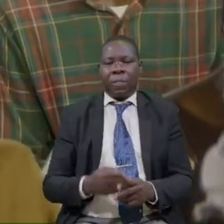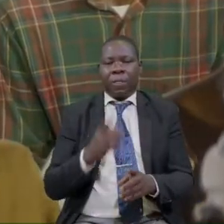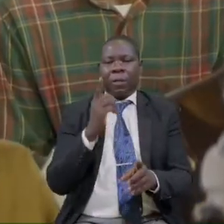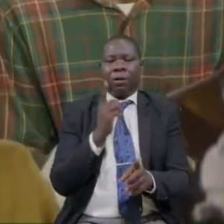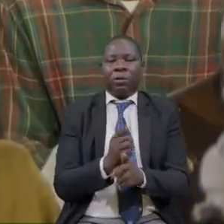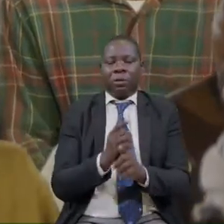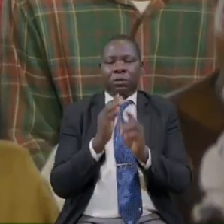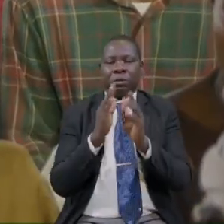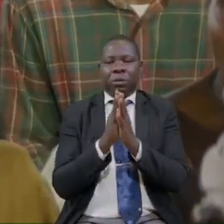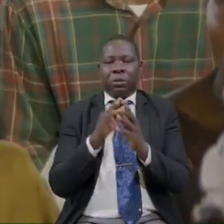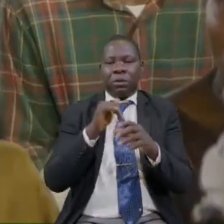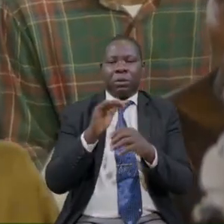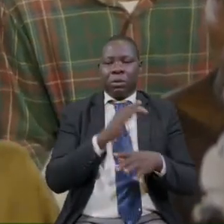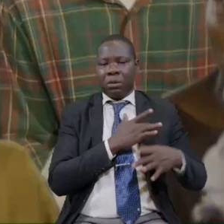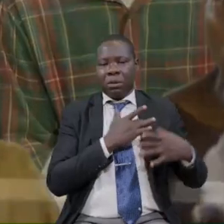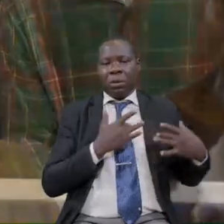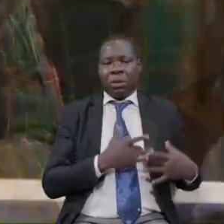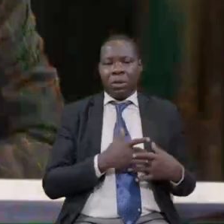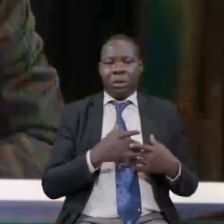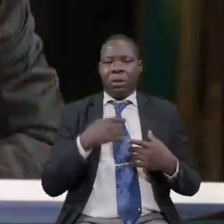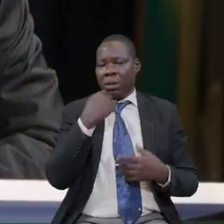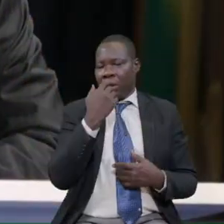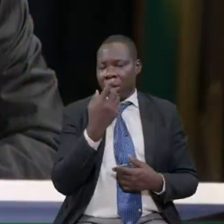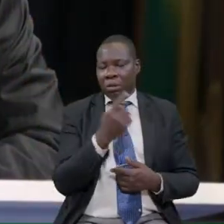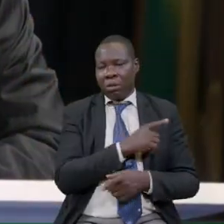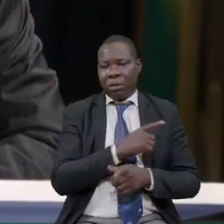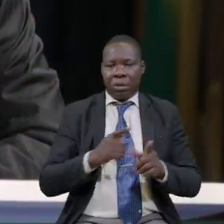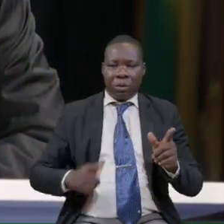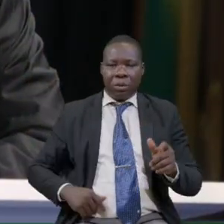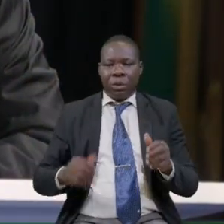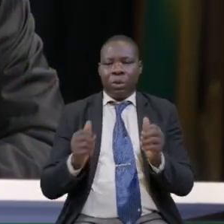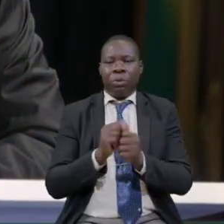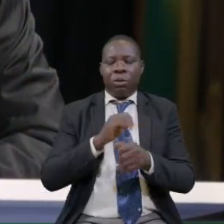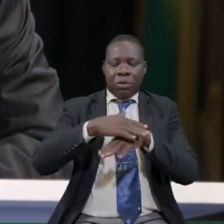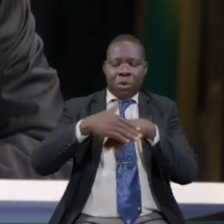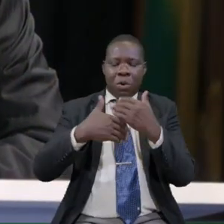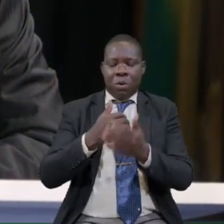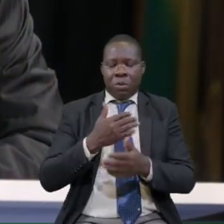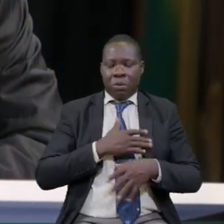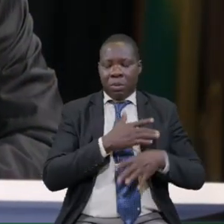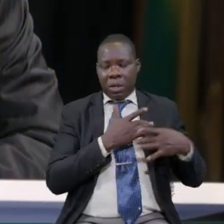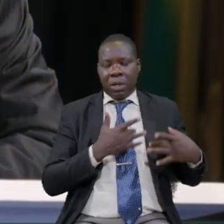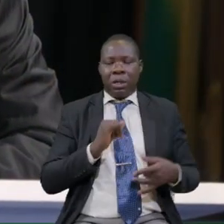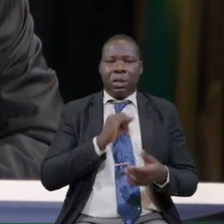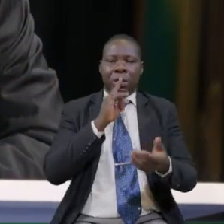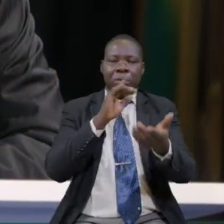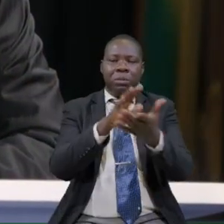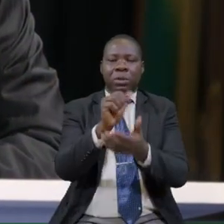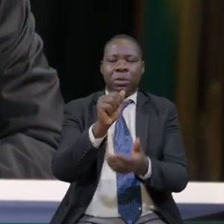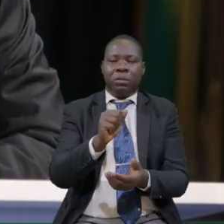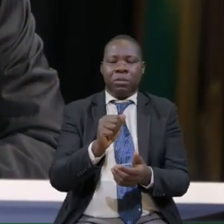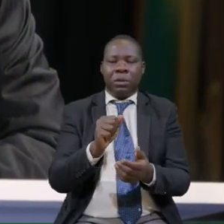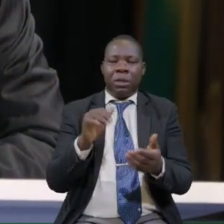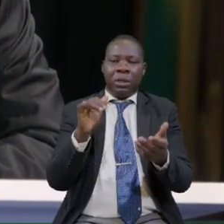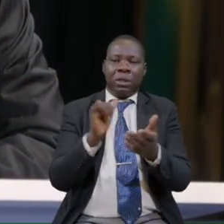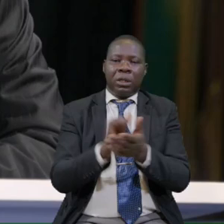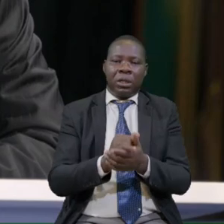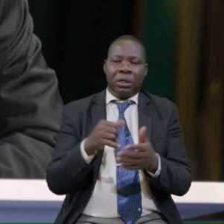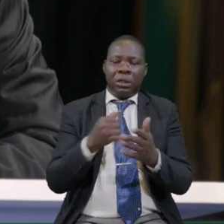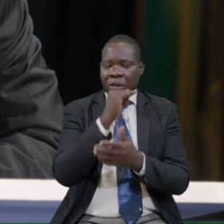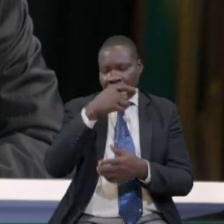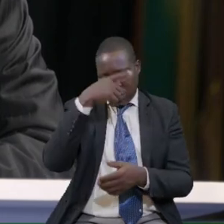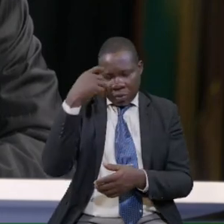Continuez à prier le Seigneur, parlez au Seigneur, que de tout mon cœur je crois. C'est à cause